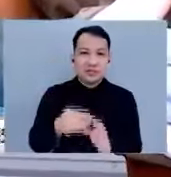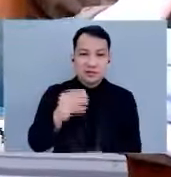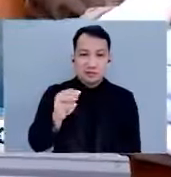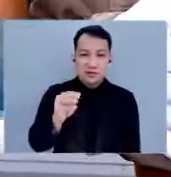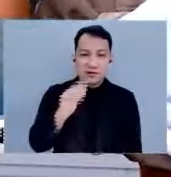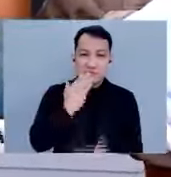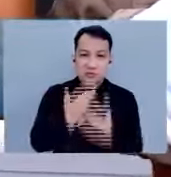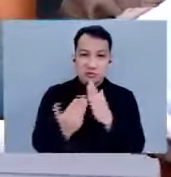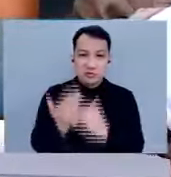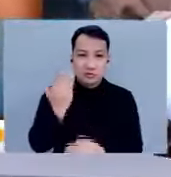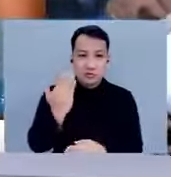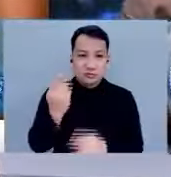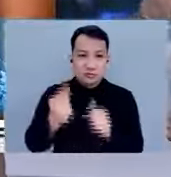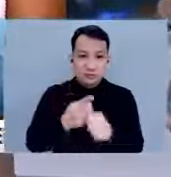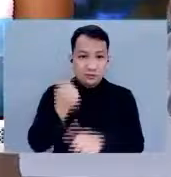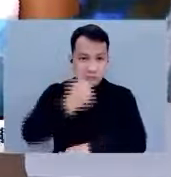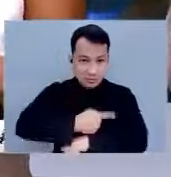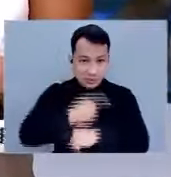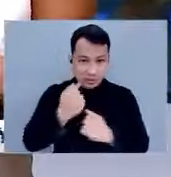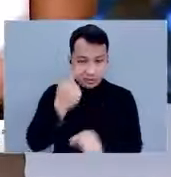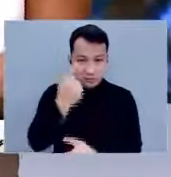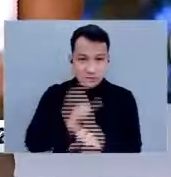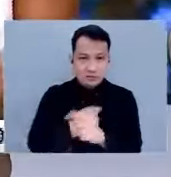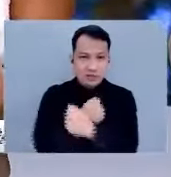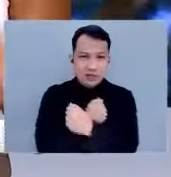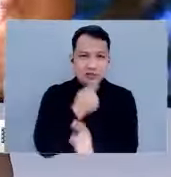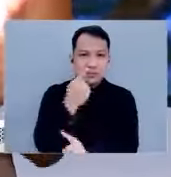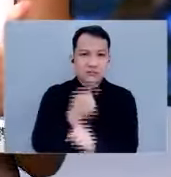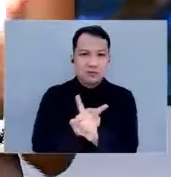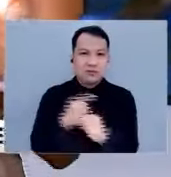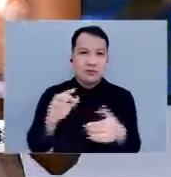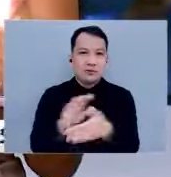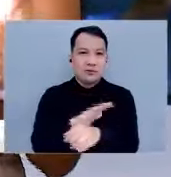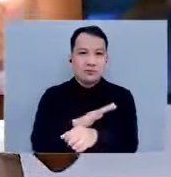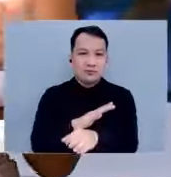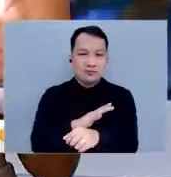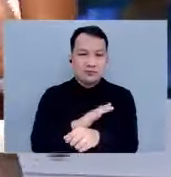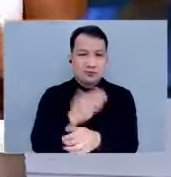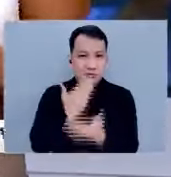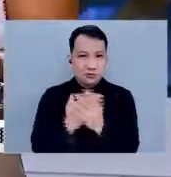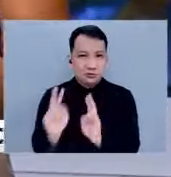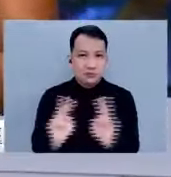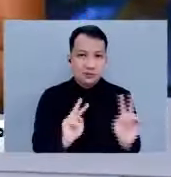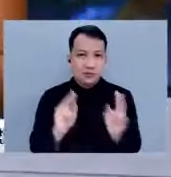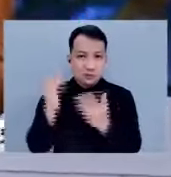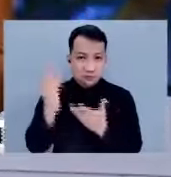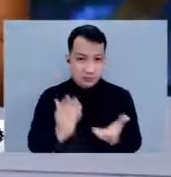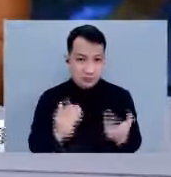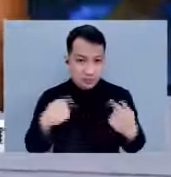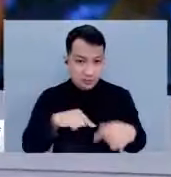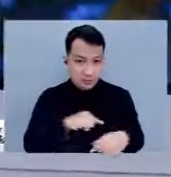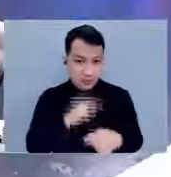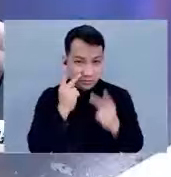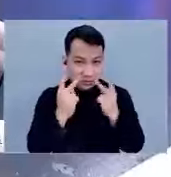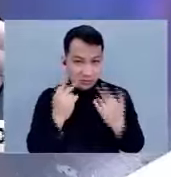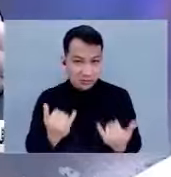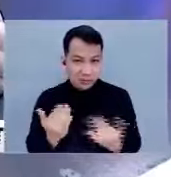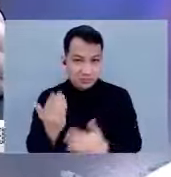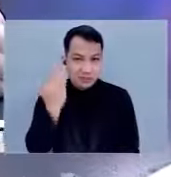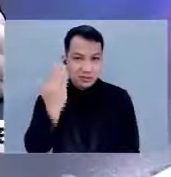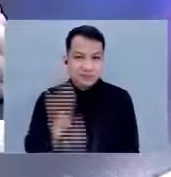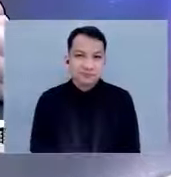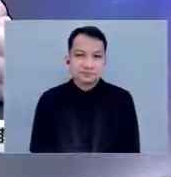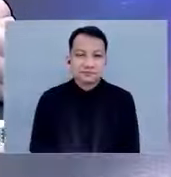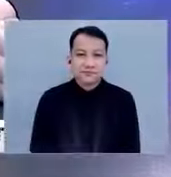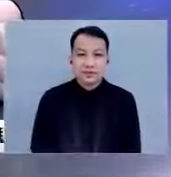araw ng buwan Simulan natin ang love man Ng punong-puno Ng Good Vibes tulad ng mga dala ng ating mga bisita ngayong araw tama ka